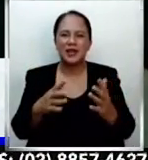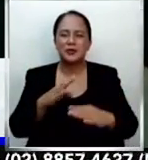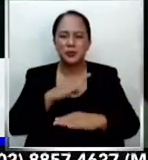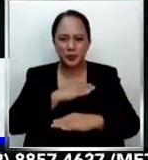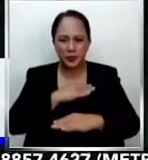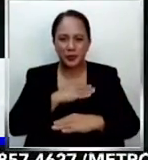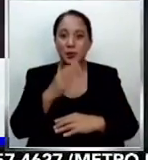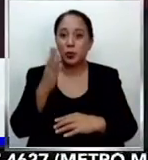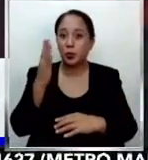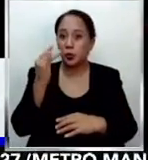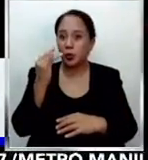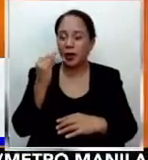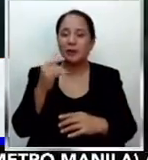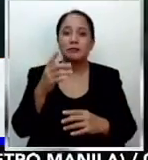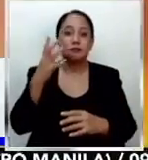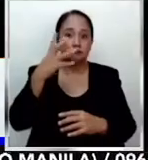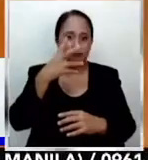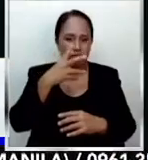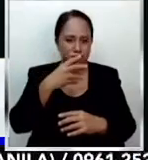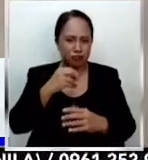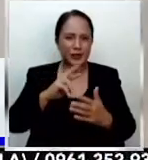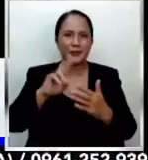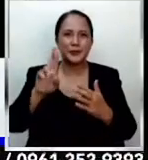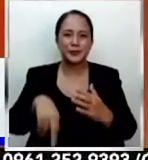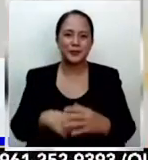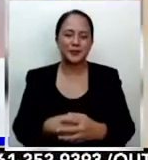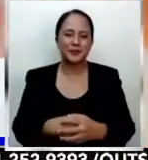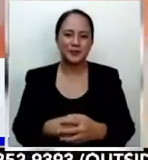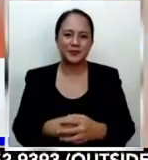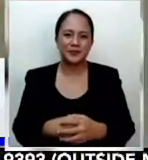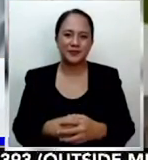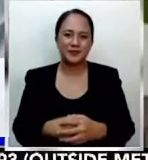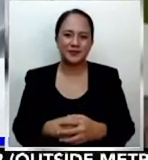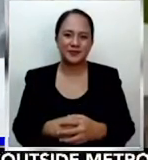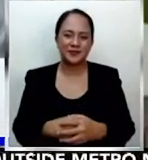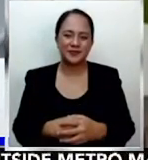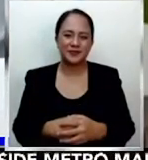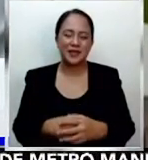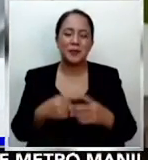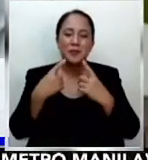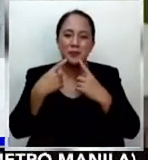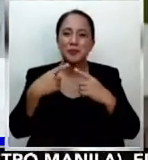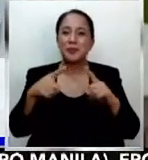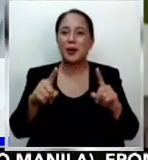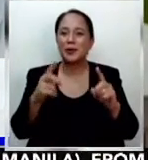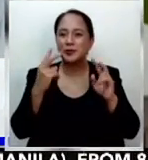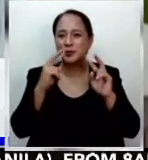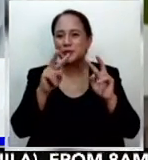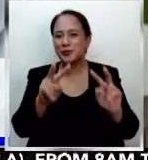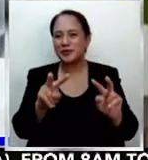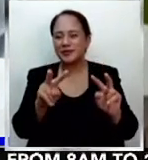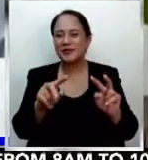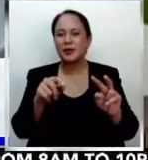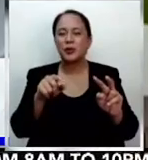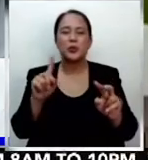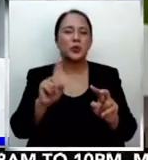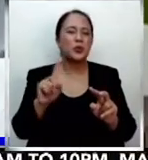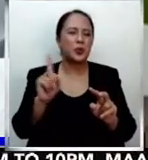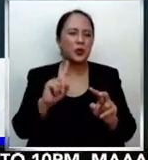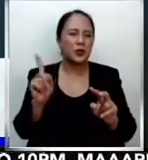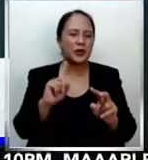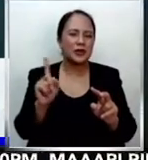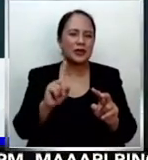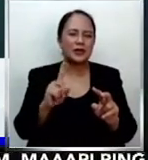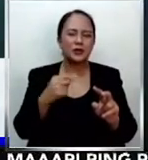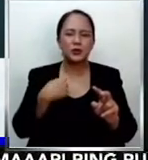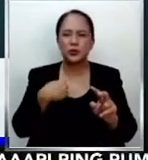sa ganda ng kinalabasan. Finally, makikita niyo na po kung ano po yung pinaghirapan